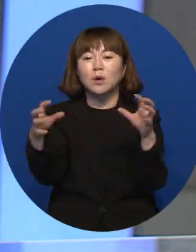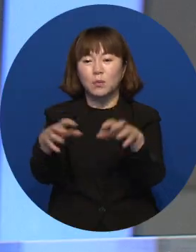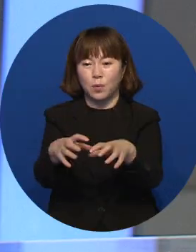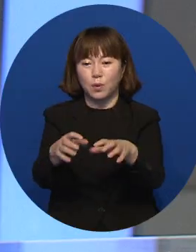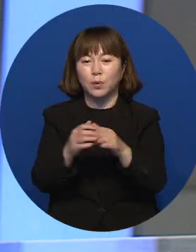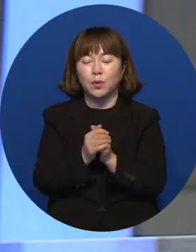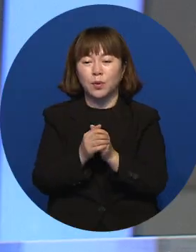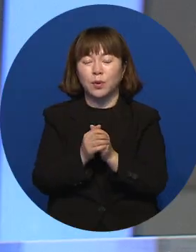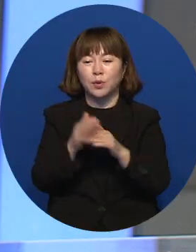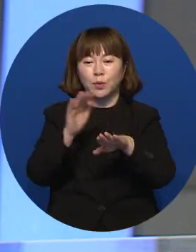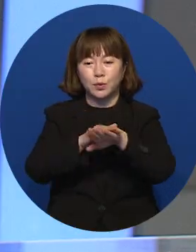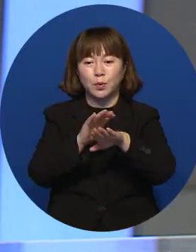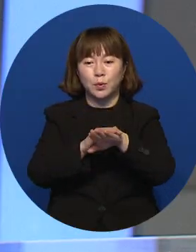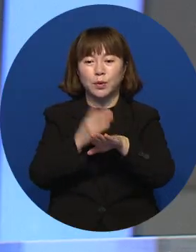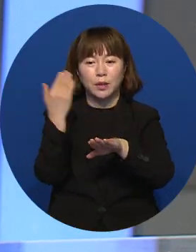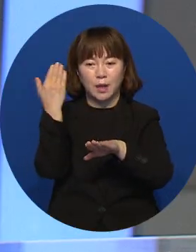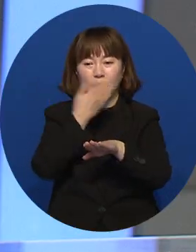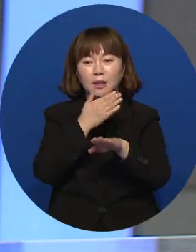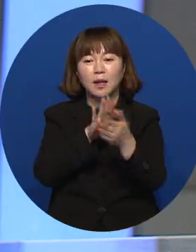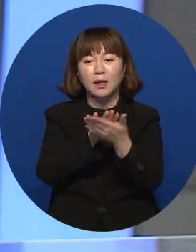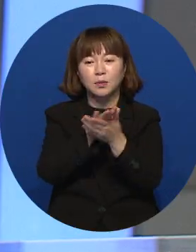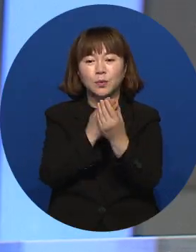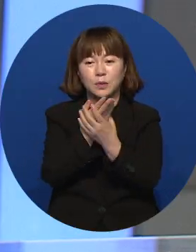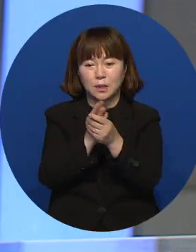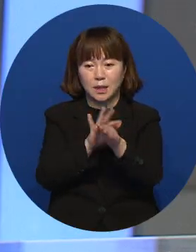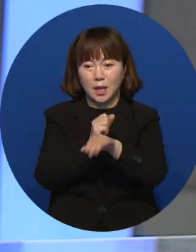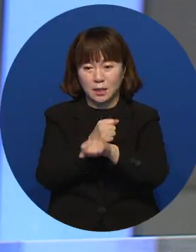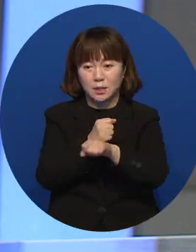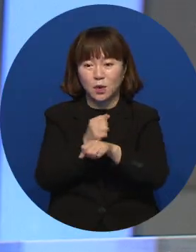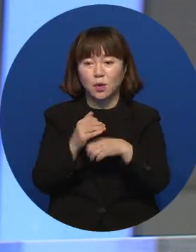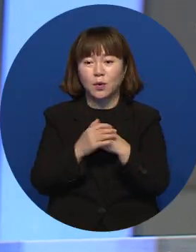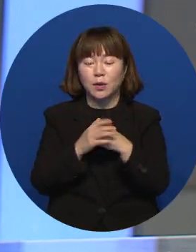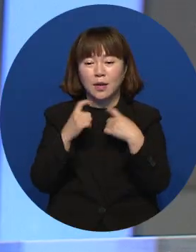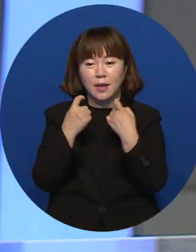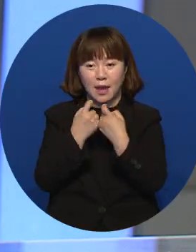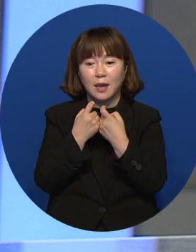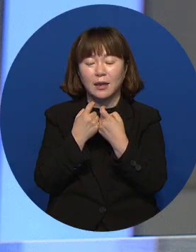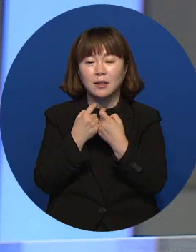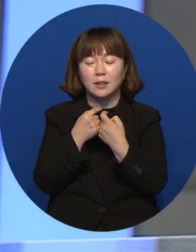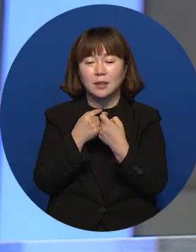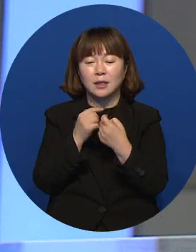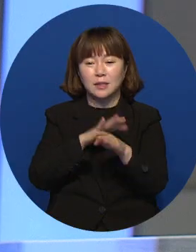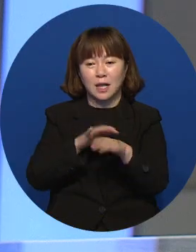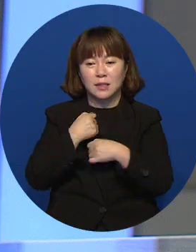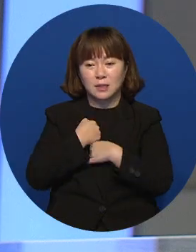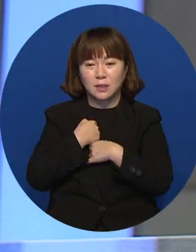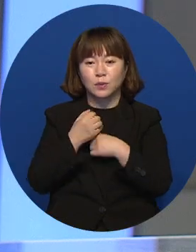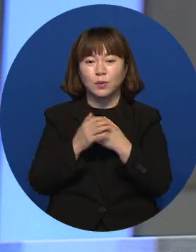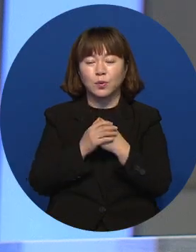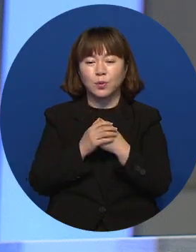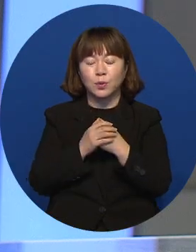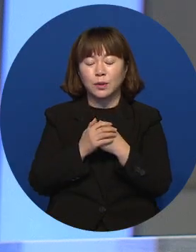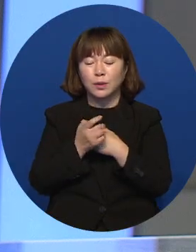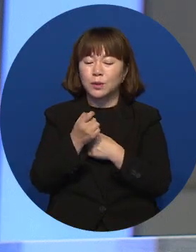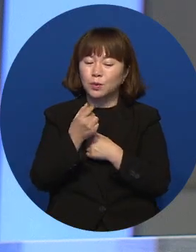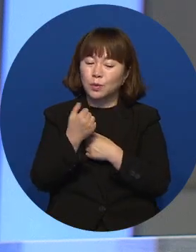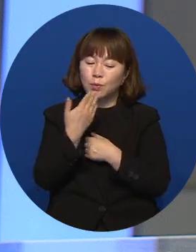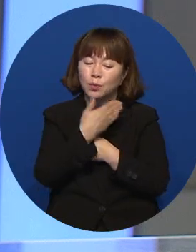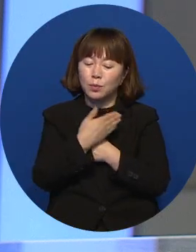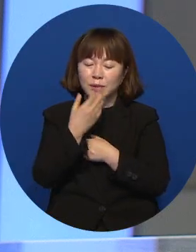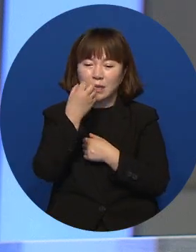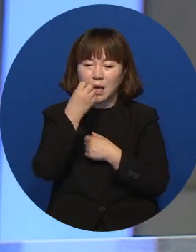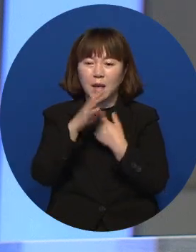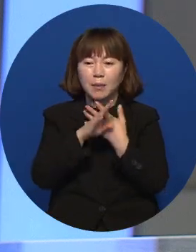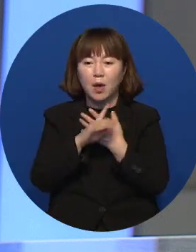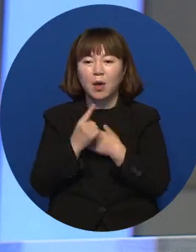손색 척 같은 것들은 개인 방향을 하고요 그 다음에 좀 의심이 되면 바로 코나 검사를 하고 그 다음에 좀 검사 결과가 나올 때까지 좀 작아